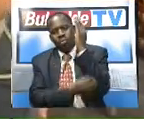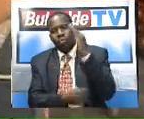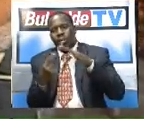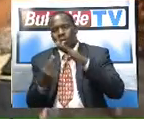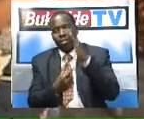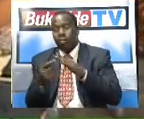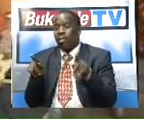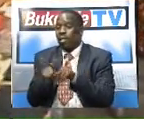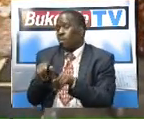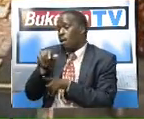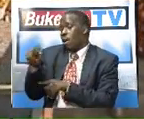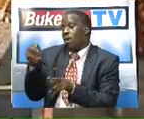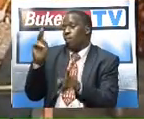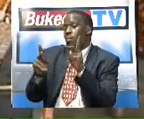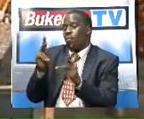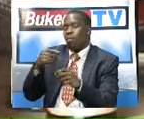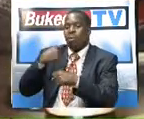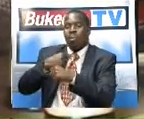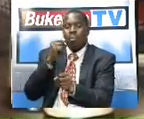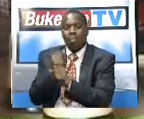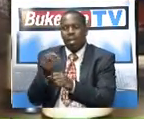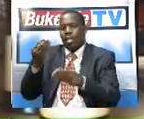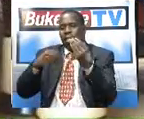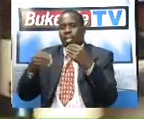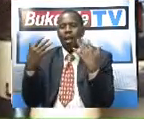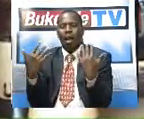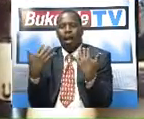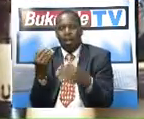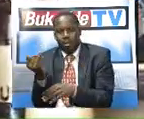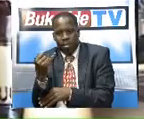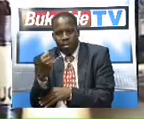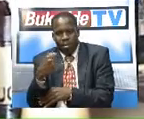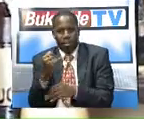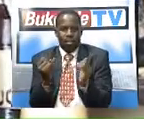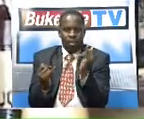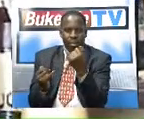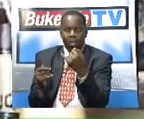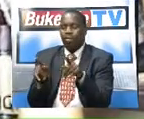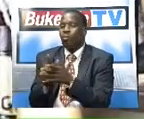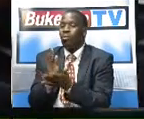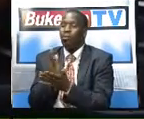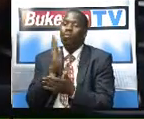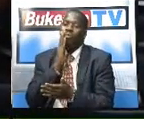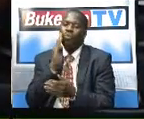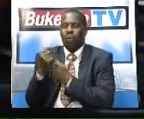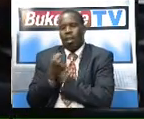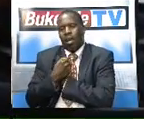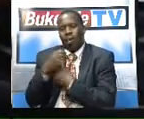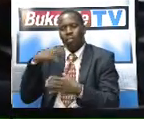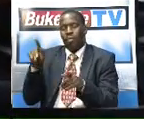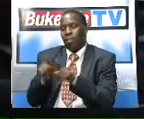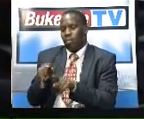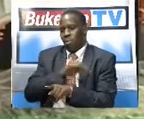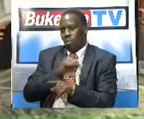Abantu abalala mu kifo kino bakola gwa kutunda ebyemikono bye bagamba nti abalambuzi babyettanira nnyo nga mukyala Mbabazi